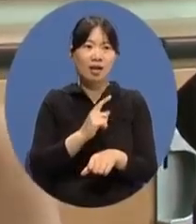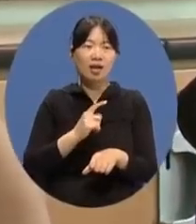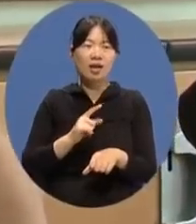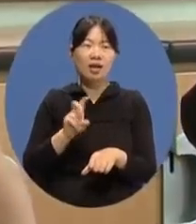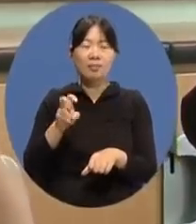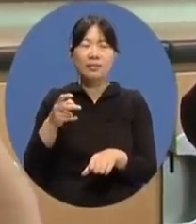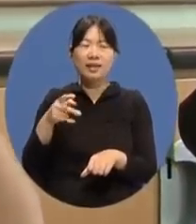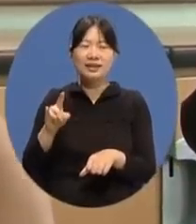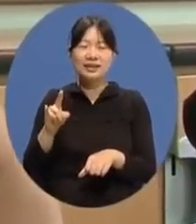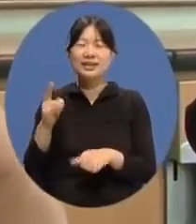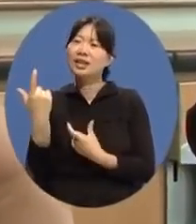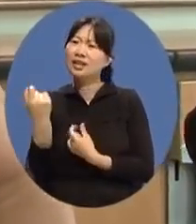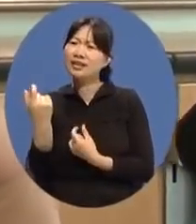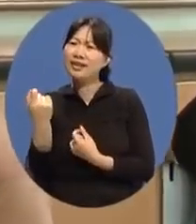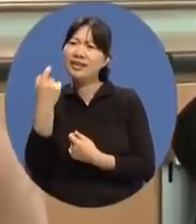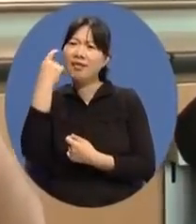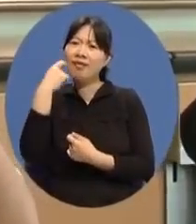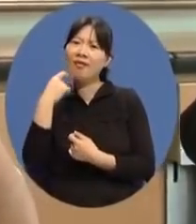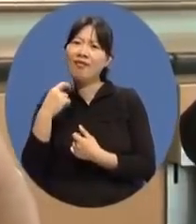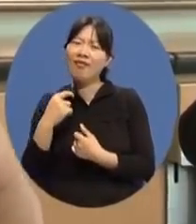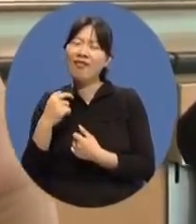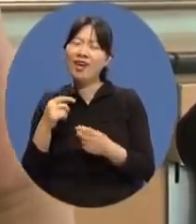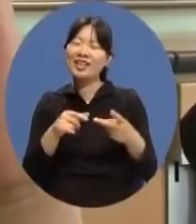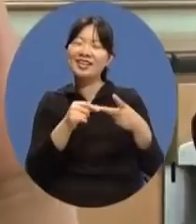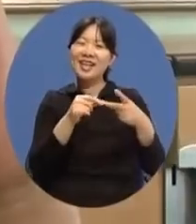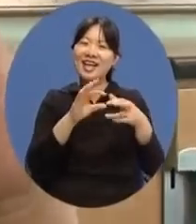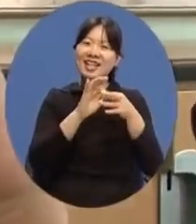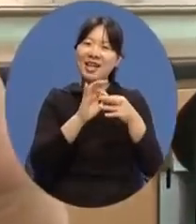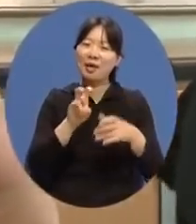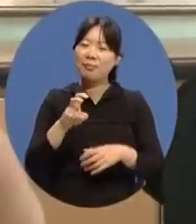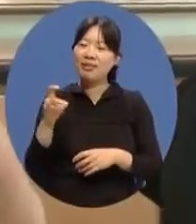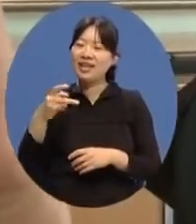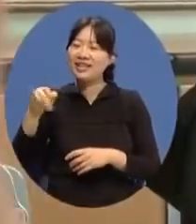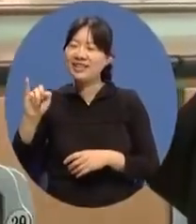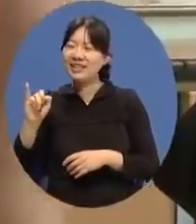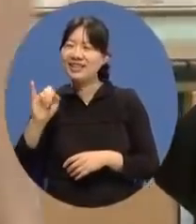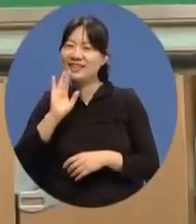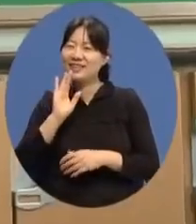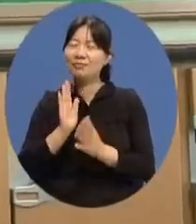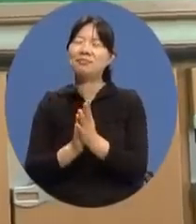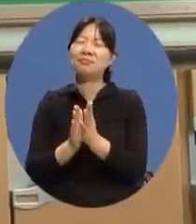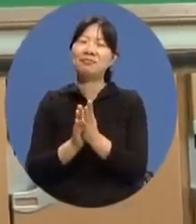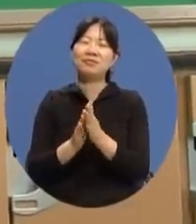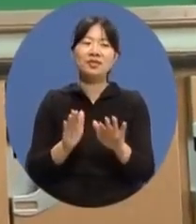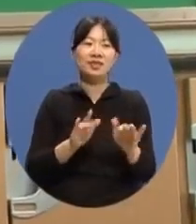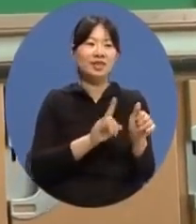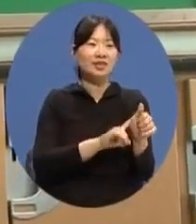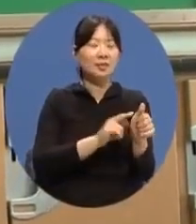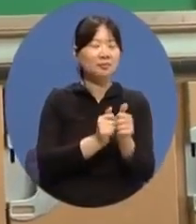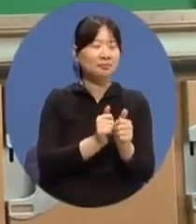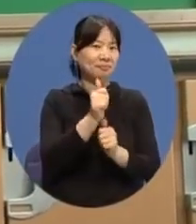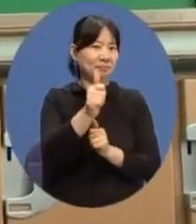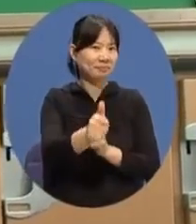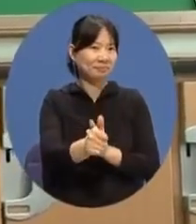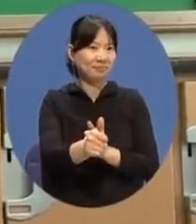메시 같았어요. 아 메시 같았어요? 예. 제2의 메시. 제2의 메시. 네. 상준이는